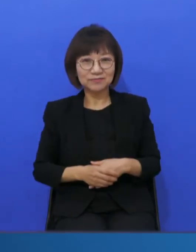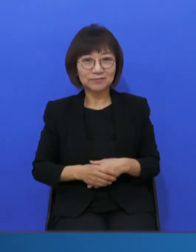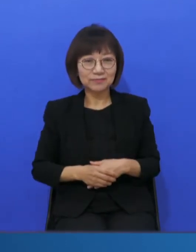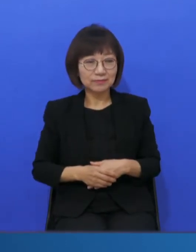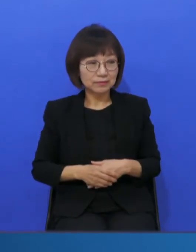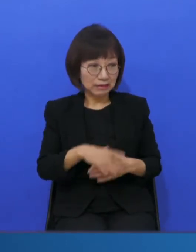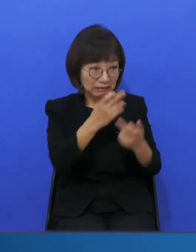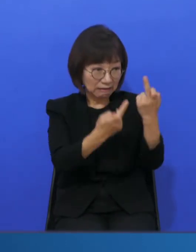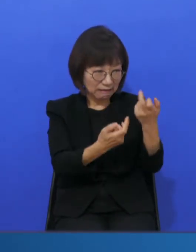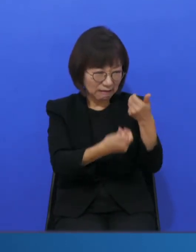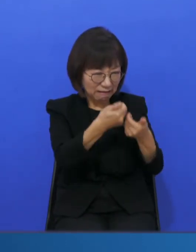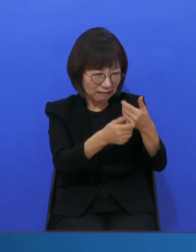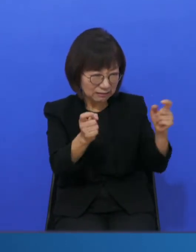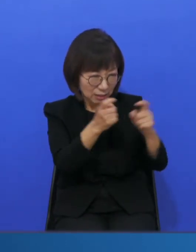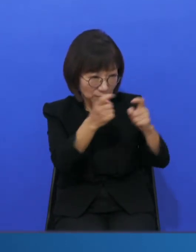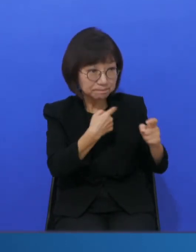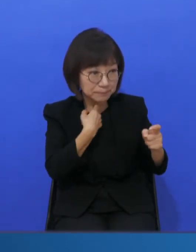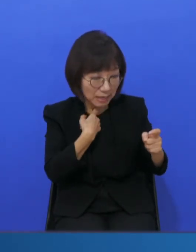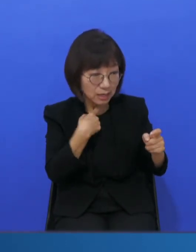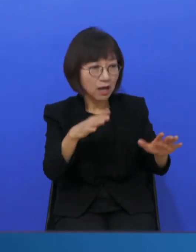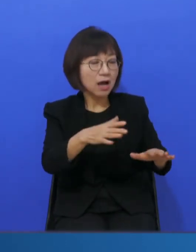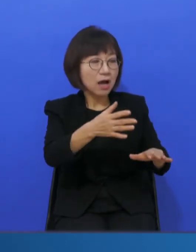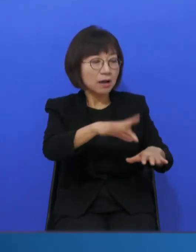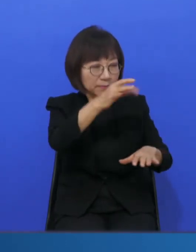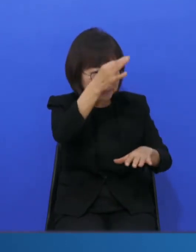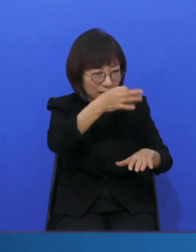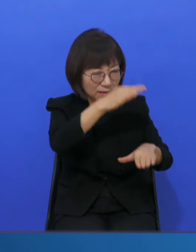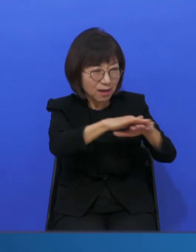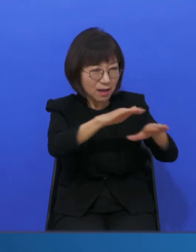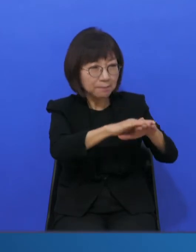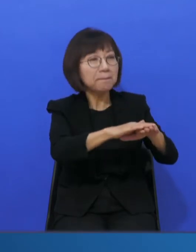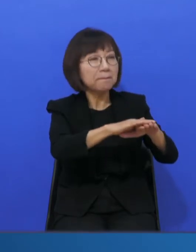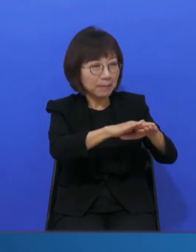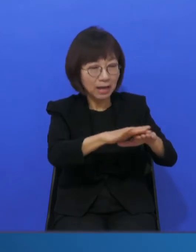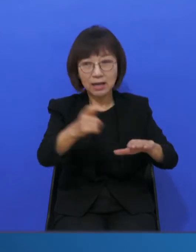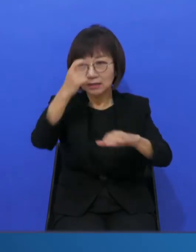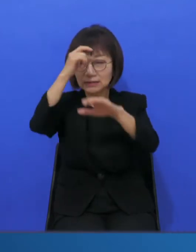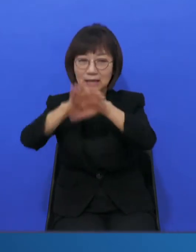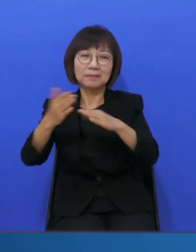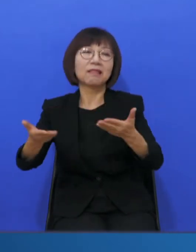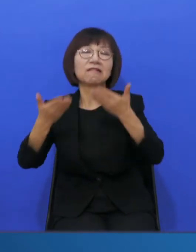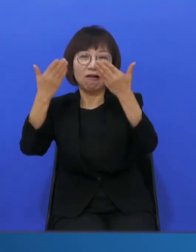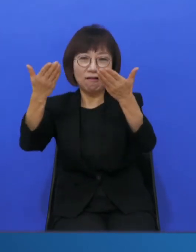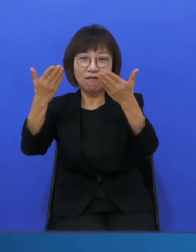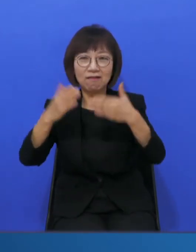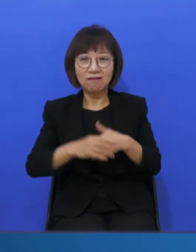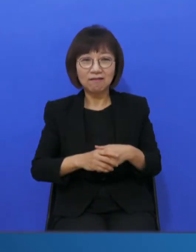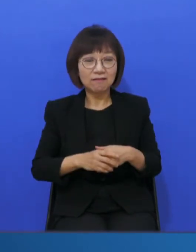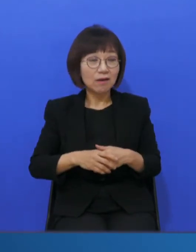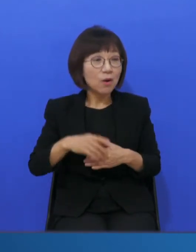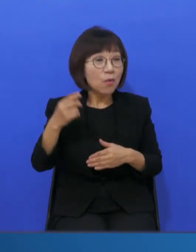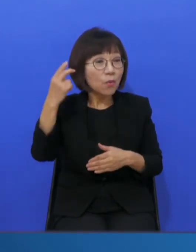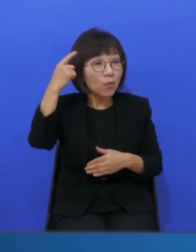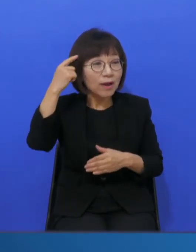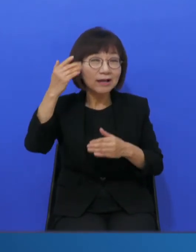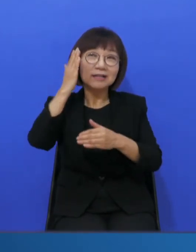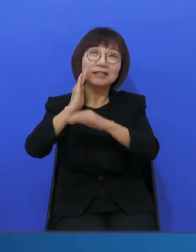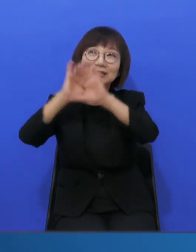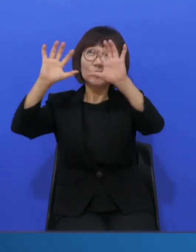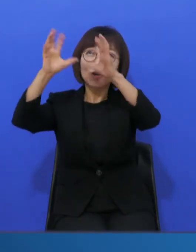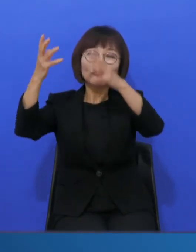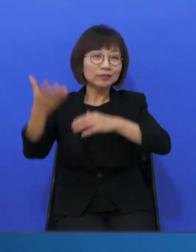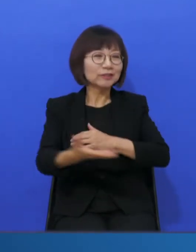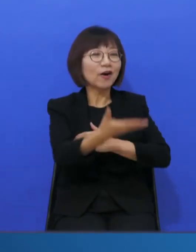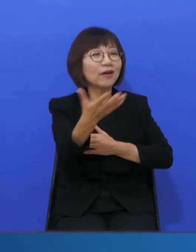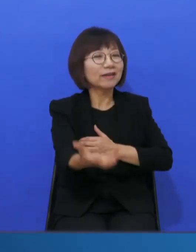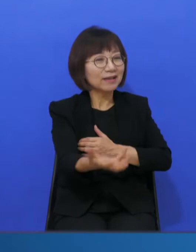와서 예배. If you cannot forgive your brothers or have not forgiven your brothers, forgive them first and then come to worship. 천국이 너희 것입니다. Because the kingdom of God is